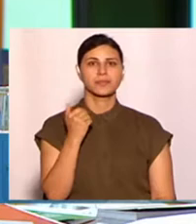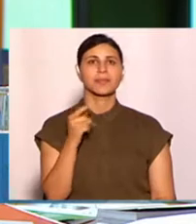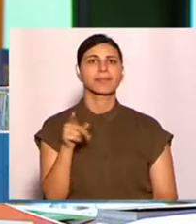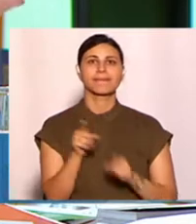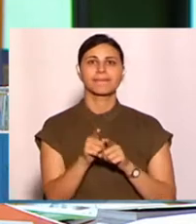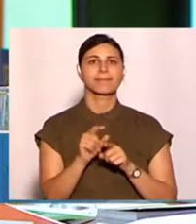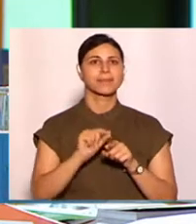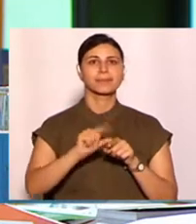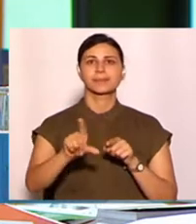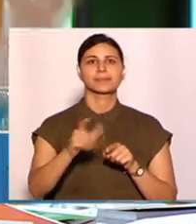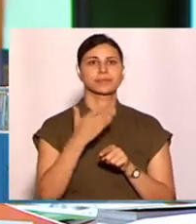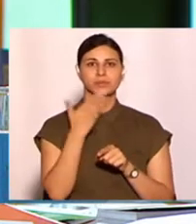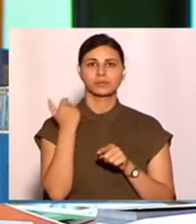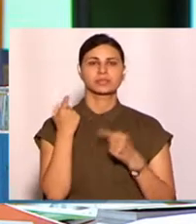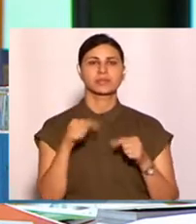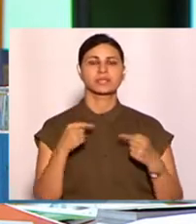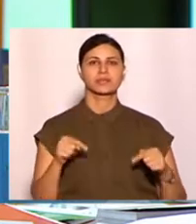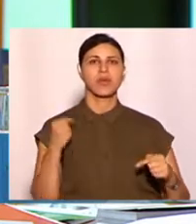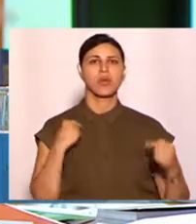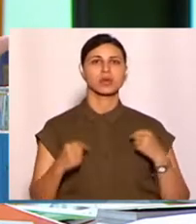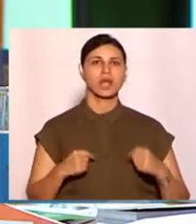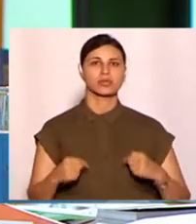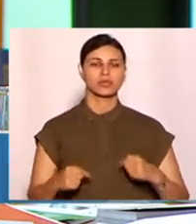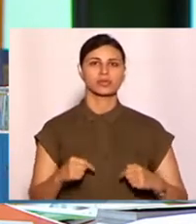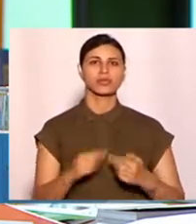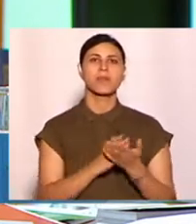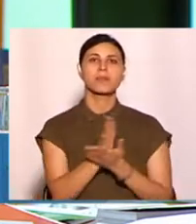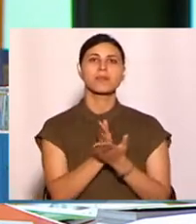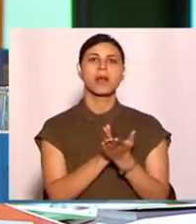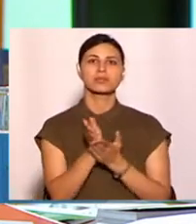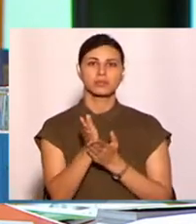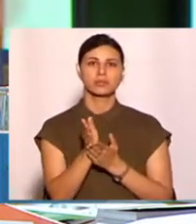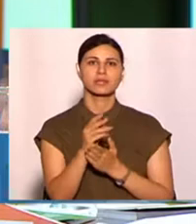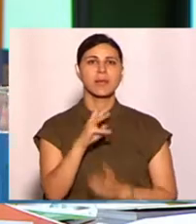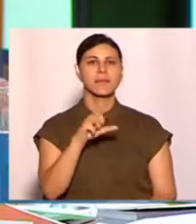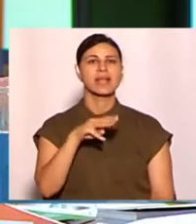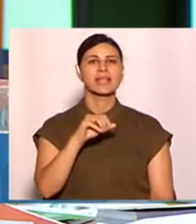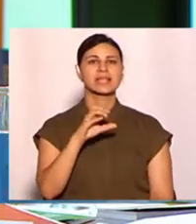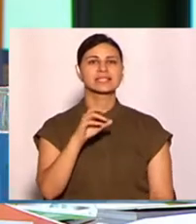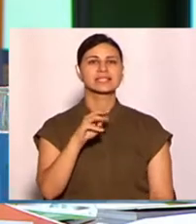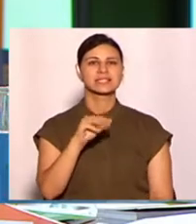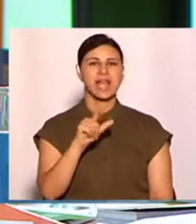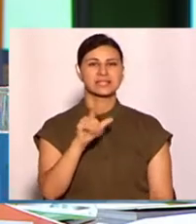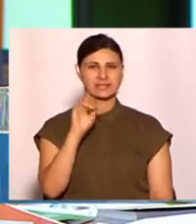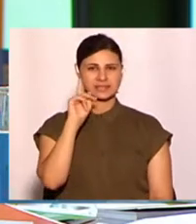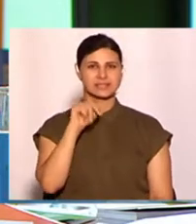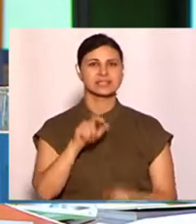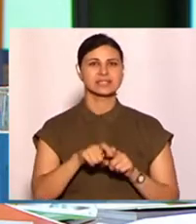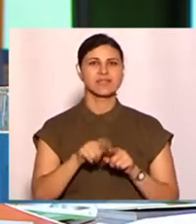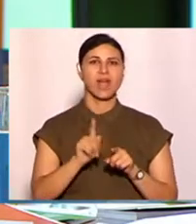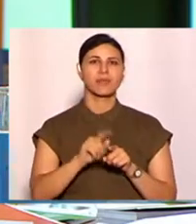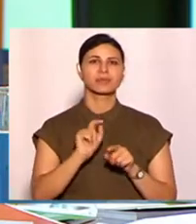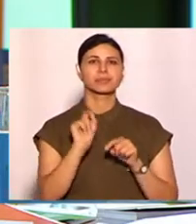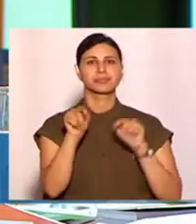არ გაუშვა სხვადასხვა ორგანოში და სხვადასხვა მიმართულებით დესანტში გულისხმობთ მეტასტაზირების პროცესი, იმიტომ რომ ხშირ